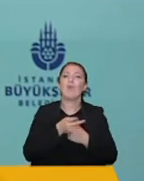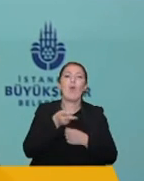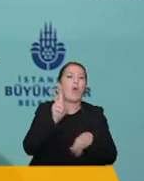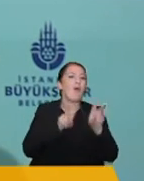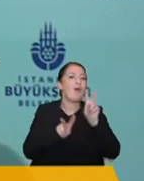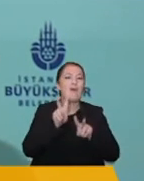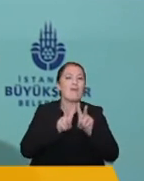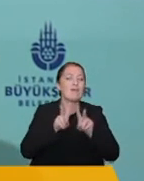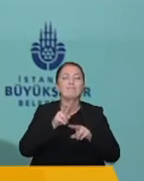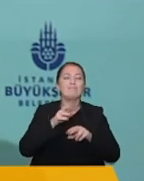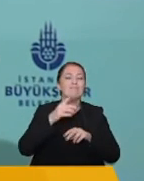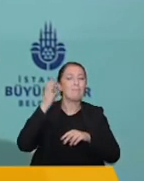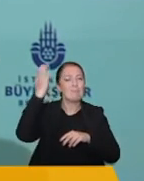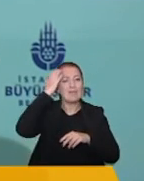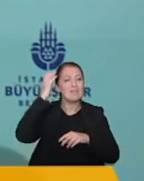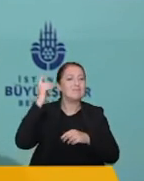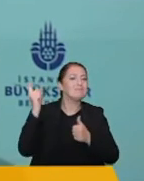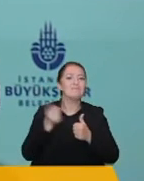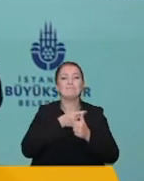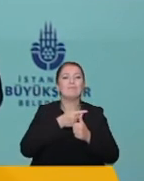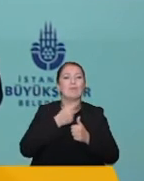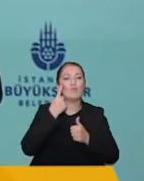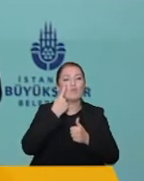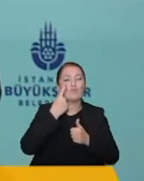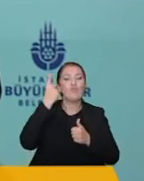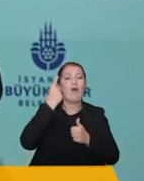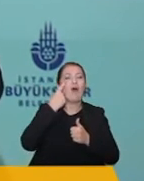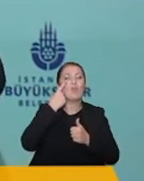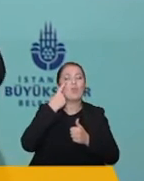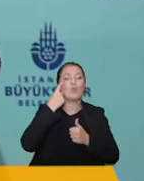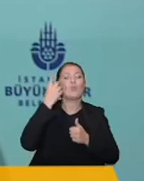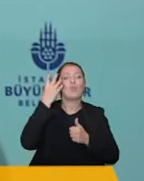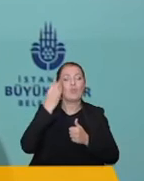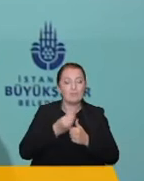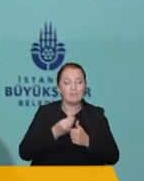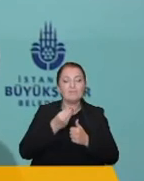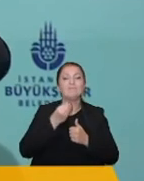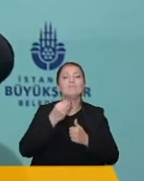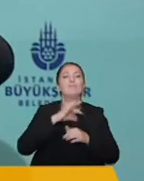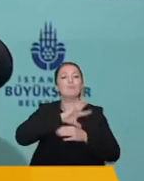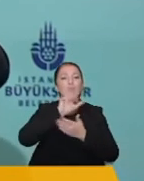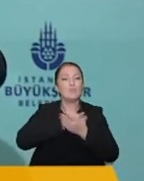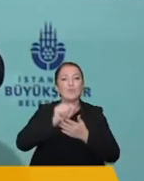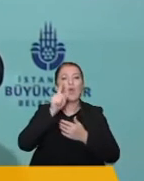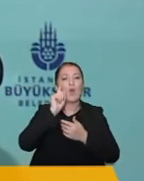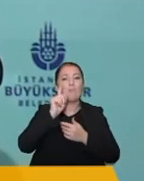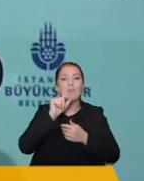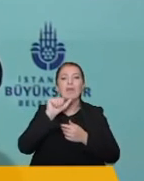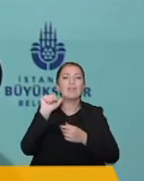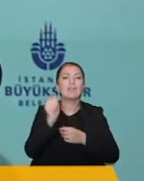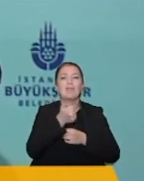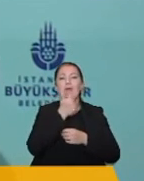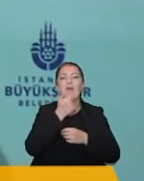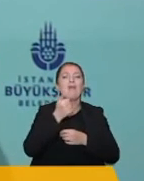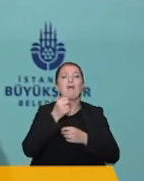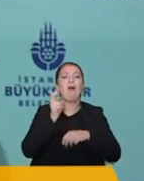eden başta Gazi Mustafa Kemal Atatürk baş öğretmen olmak üzere bütün öğretmenlerimizin aziz